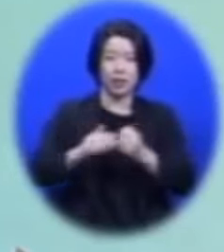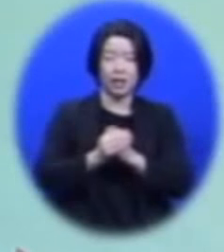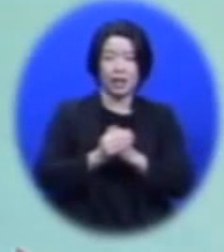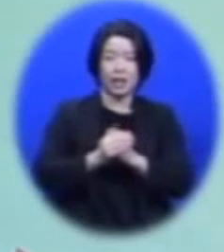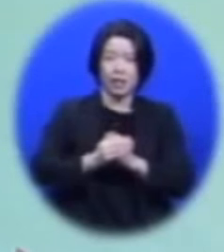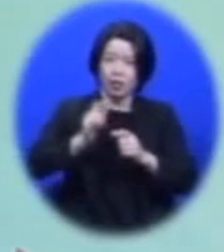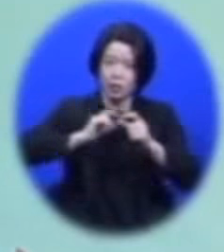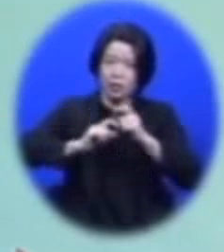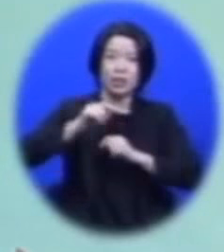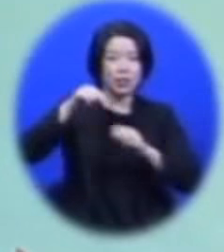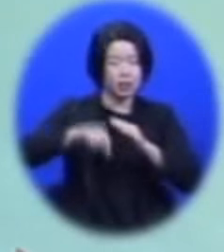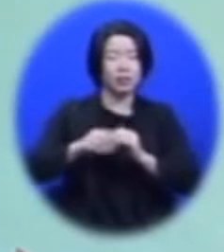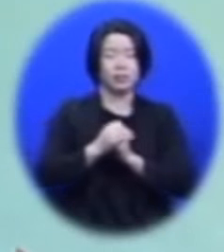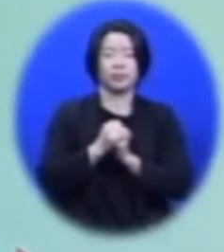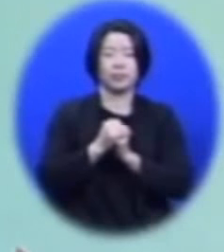심지어는 좀